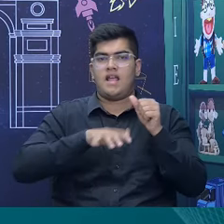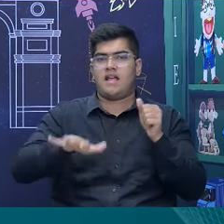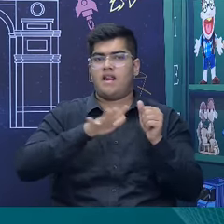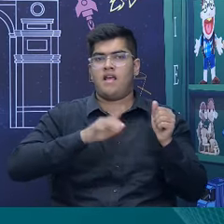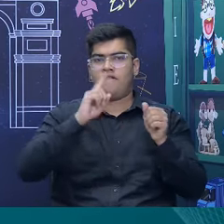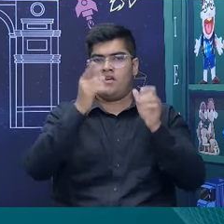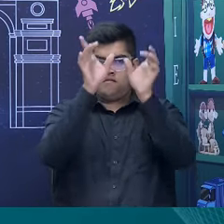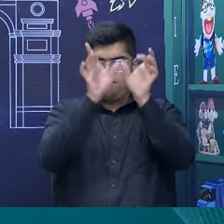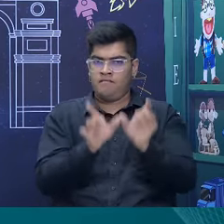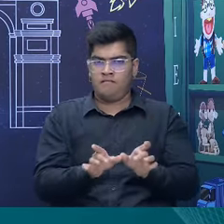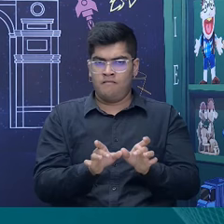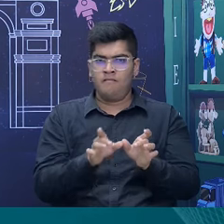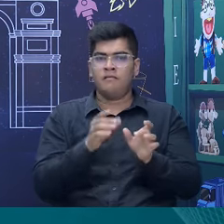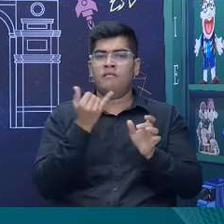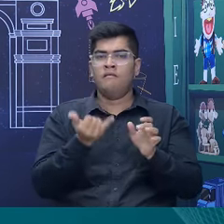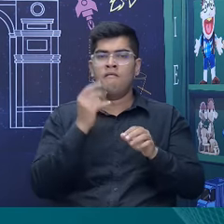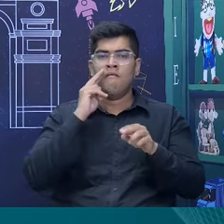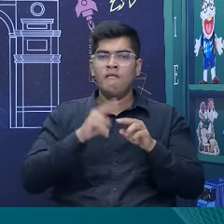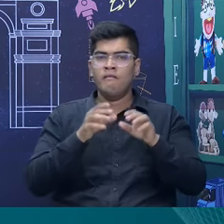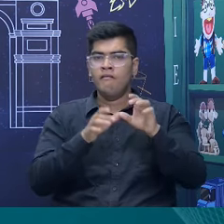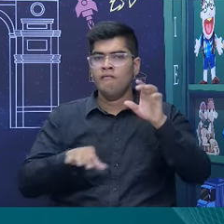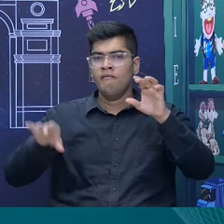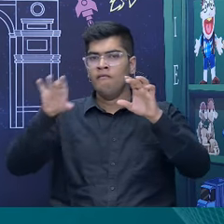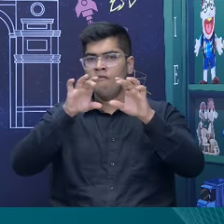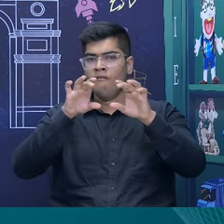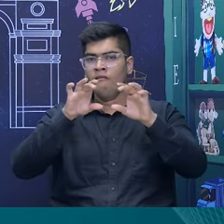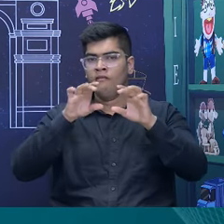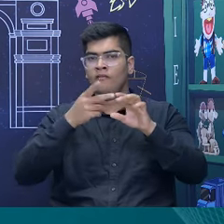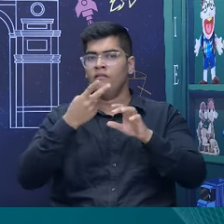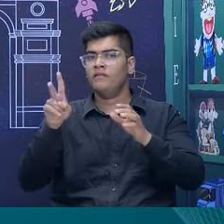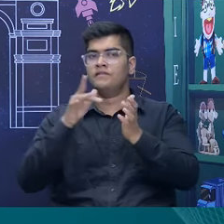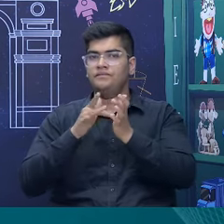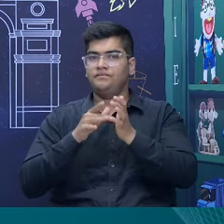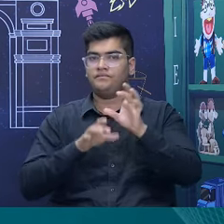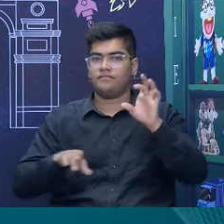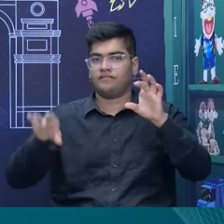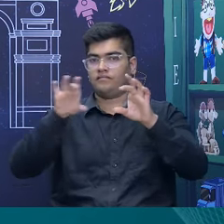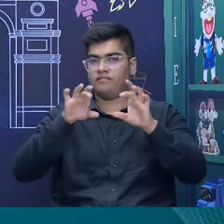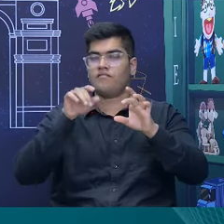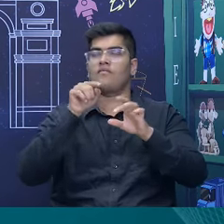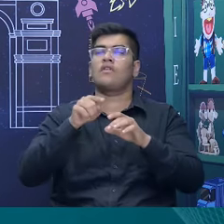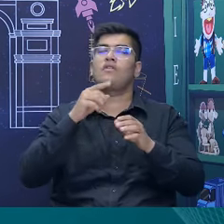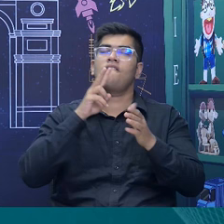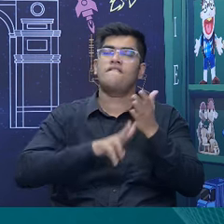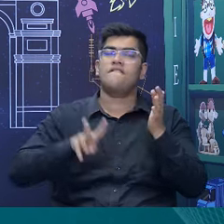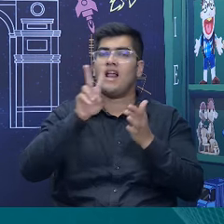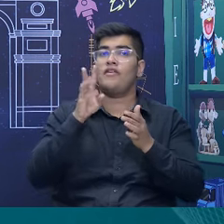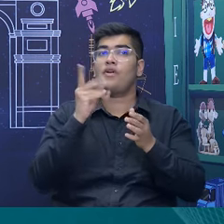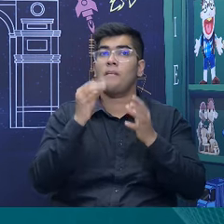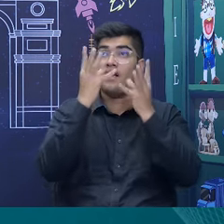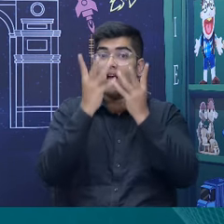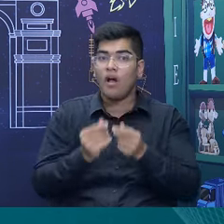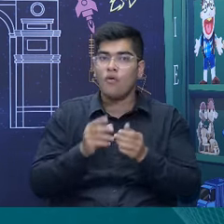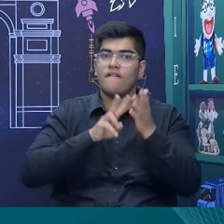वह दो टुकड़ों में हो जाए और अगर वह ऐसे भी जुड़ जाए देखिए कैसे भी जोड़ लीजिए उनको बराबर बराबर रख के वो उतना ही स्थान